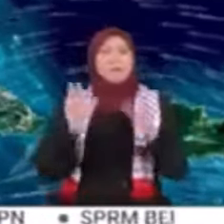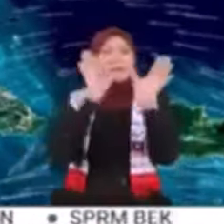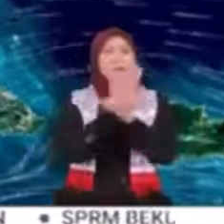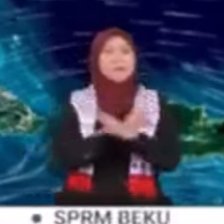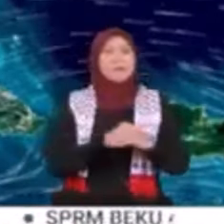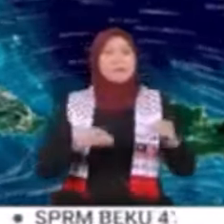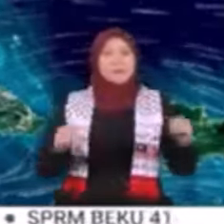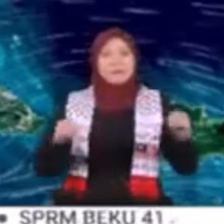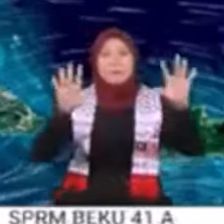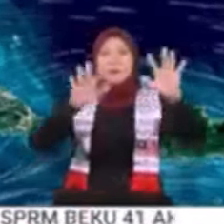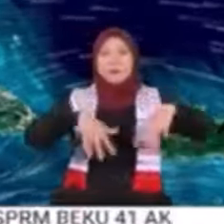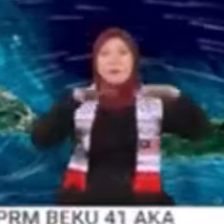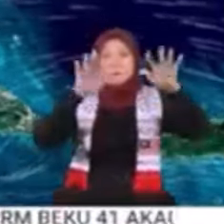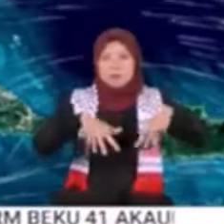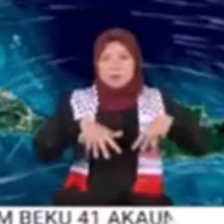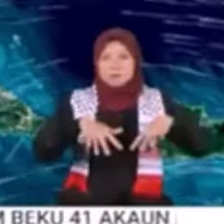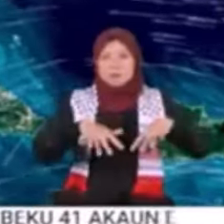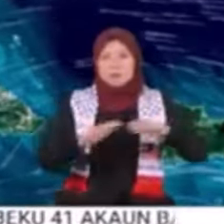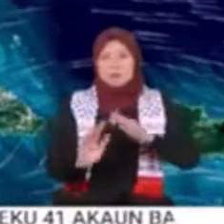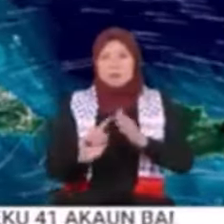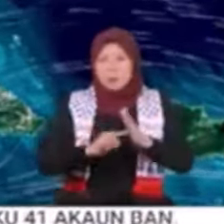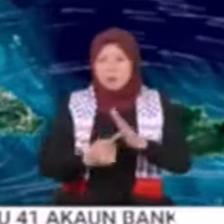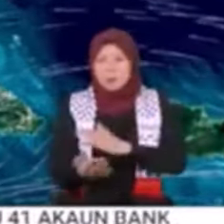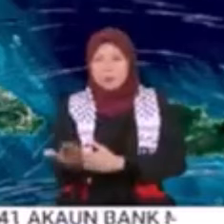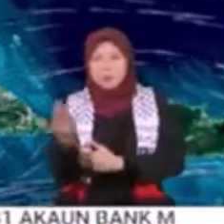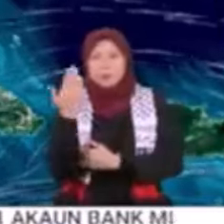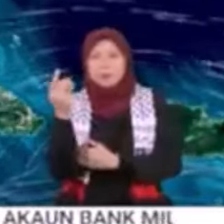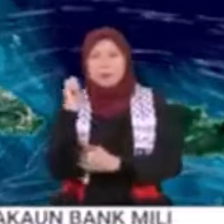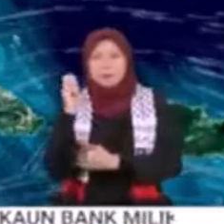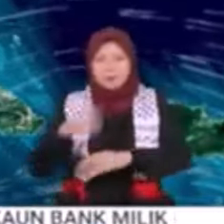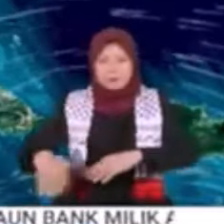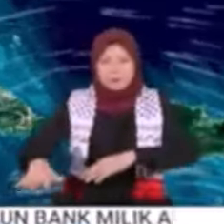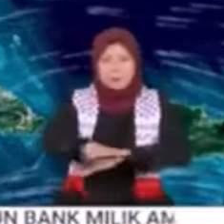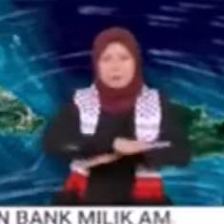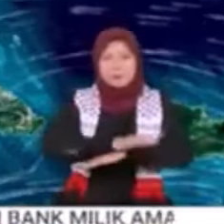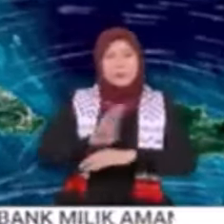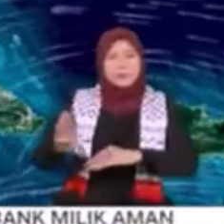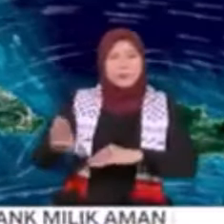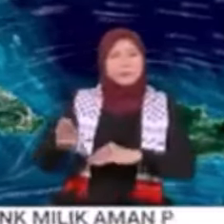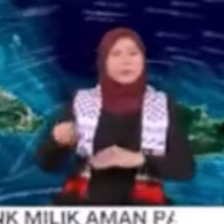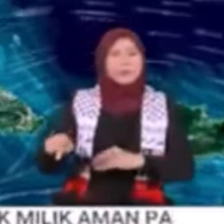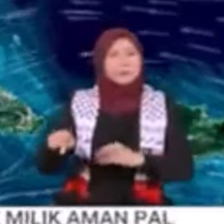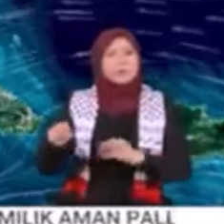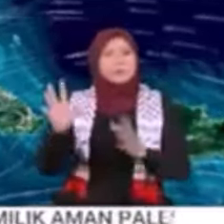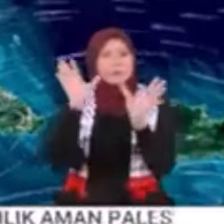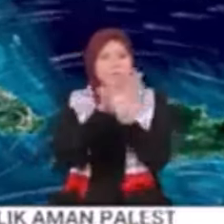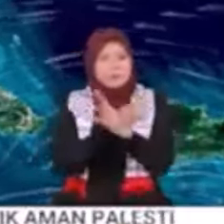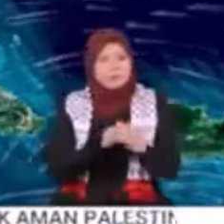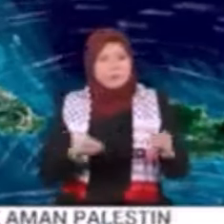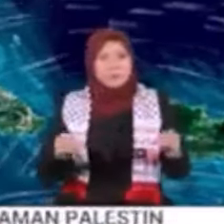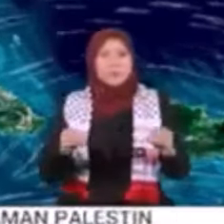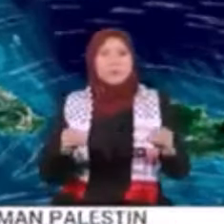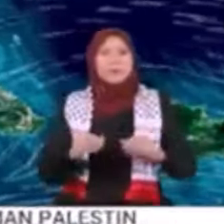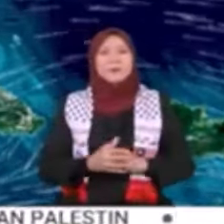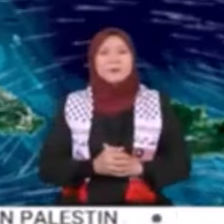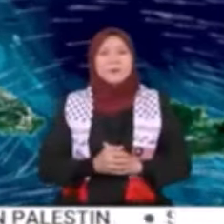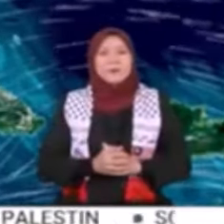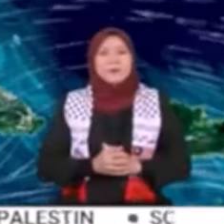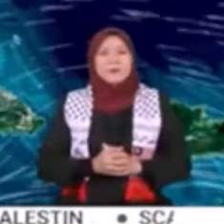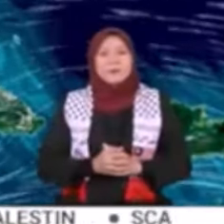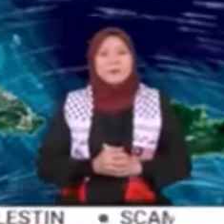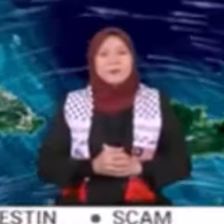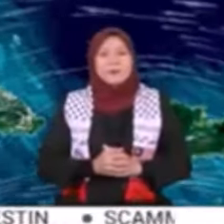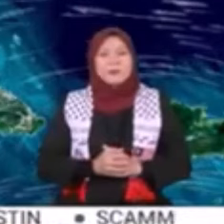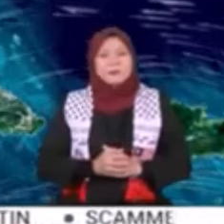Sarawak pula, keadaan hujan yang berlaku sejak pagi tadi di bahagian pantai barat, melibatkan di barat di negeri Sarawak, kita menjangkakan ianya